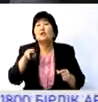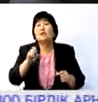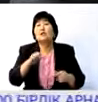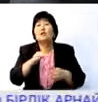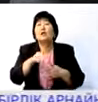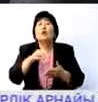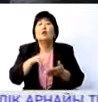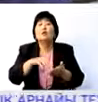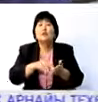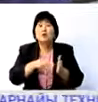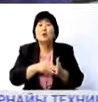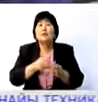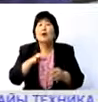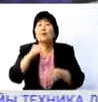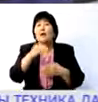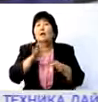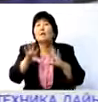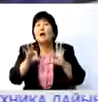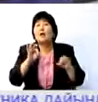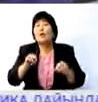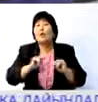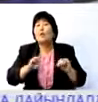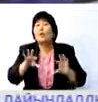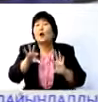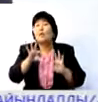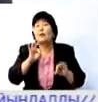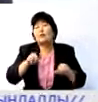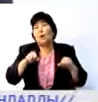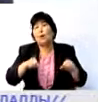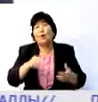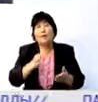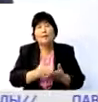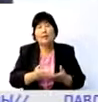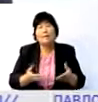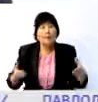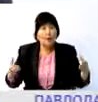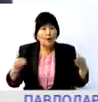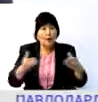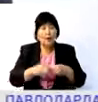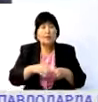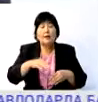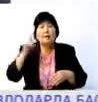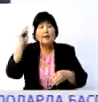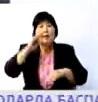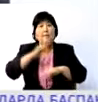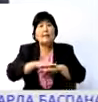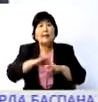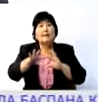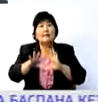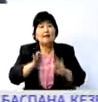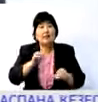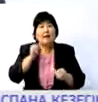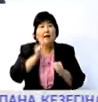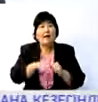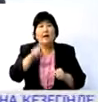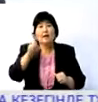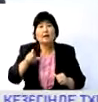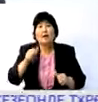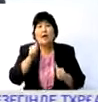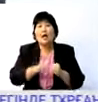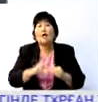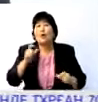оқу бағдарламасының ішінен таңдау пәні мен мұғалім таңдауға құқы бар. Группамен бірге пәнді таңдайды. Әр тұлға, әр студент